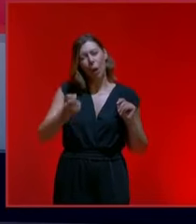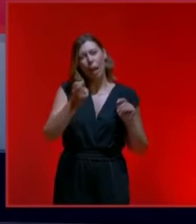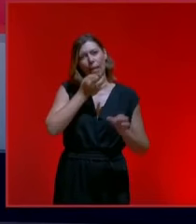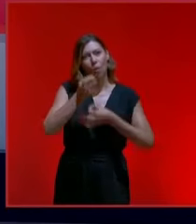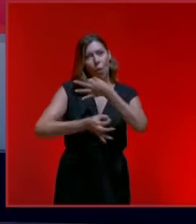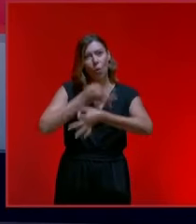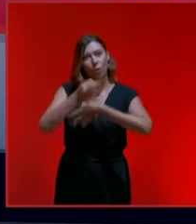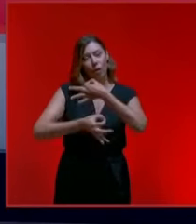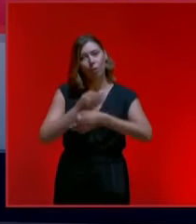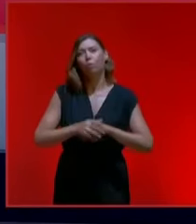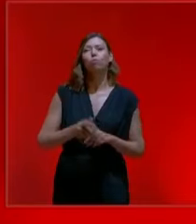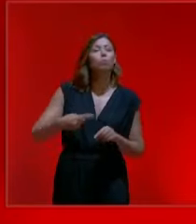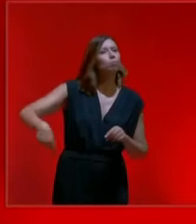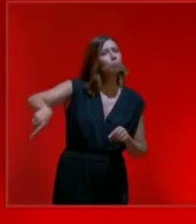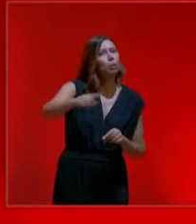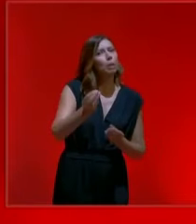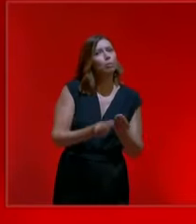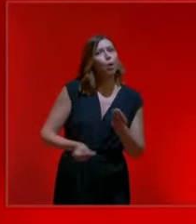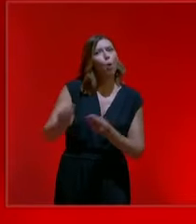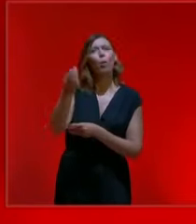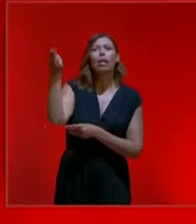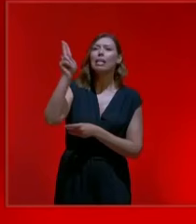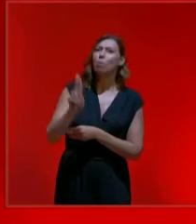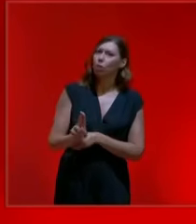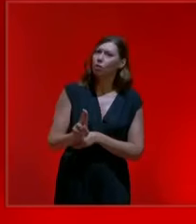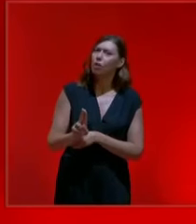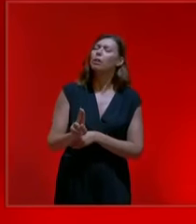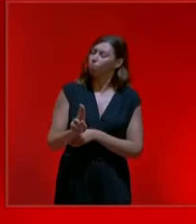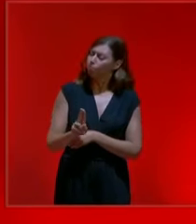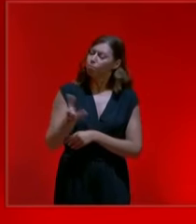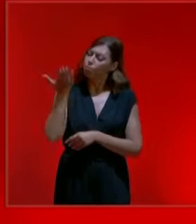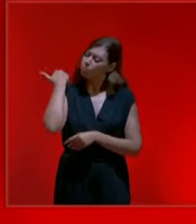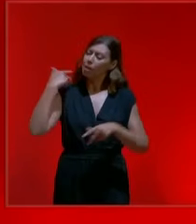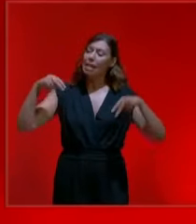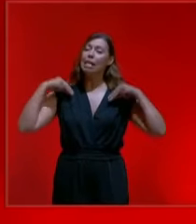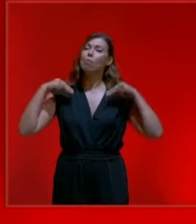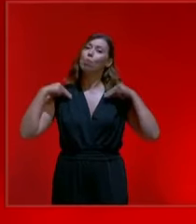ευτυχία, οι περισσότεροι των υποψηφίων, να έχουμε θητεύσει δίπλα στον Αλέξη τον Τσίπρα ως υπουργή.